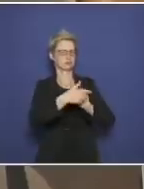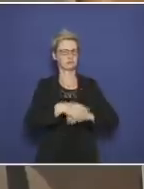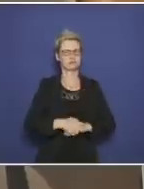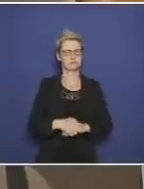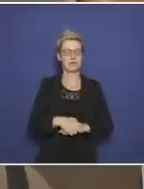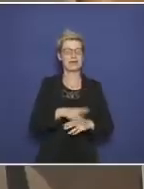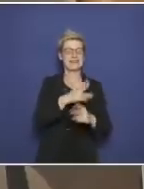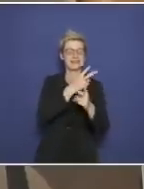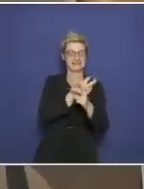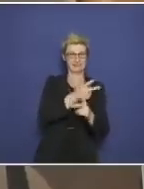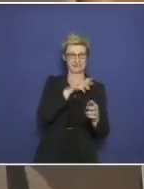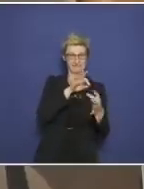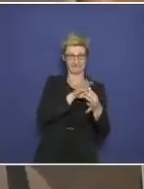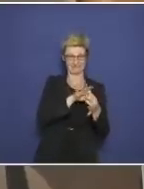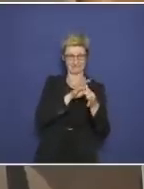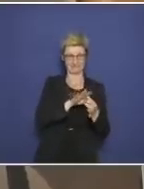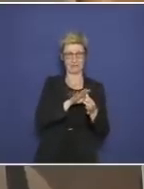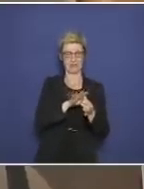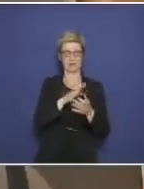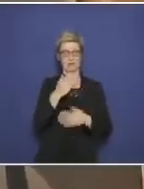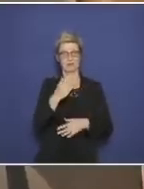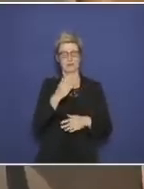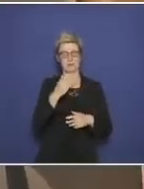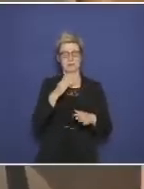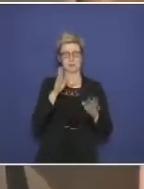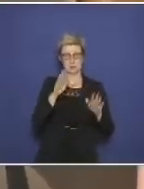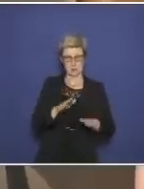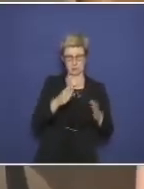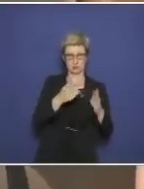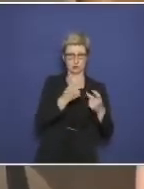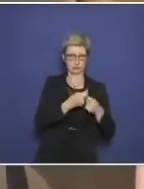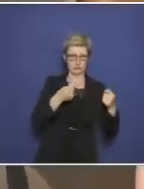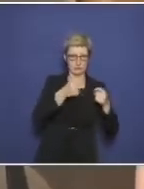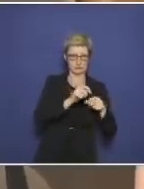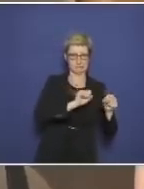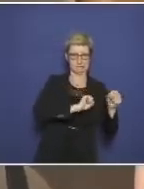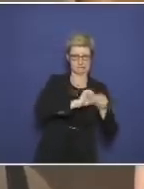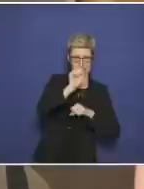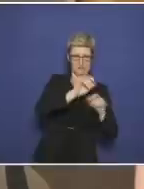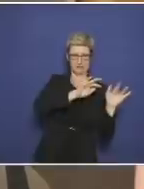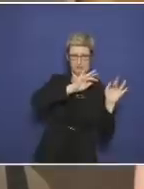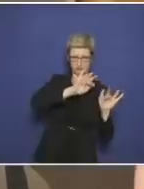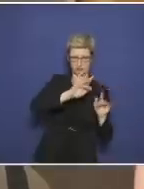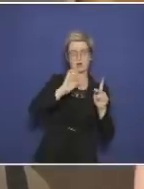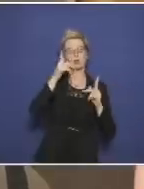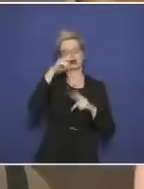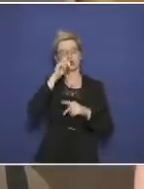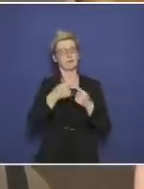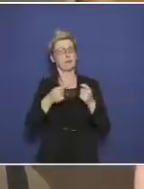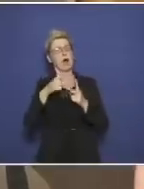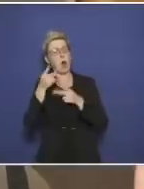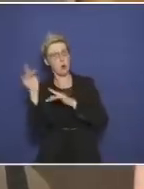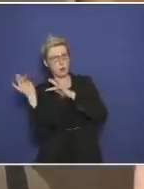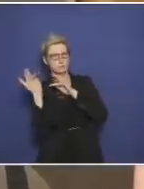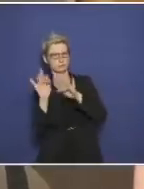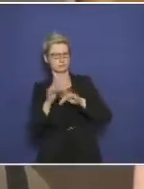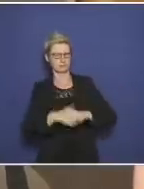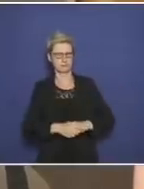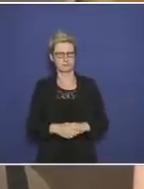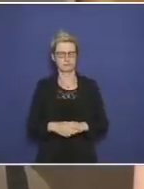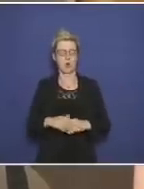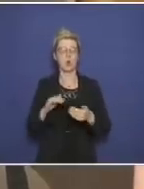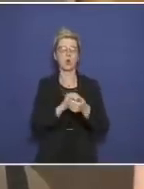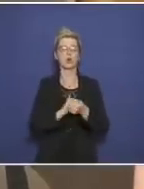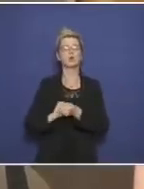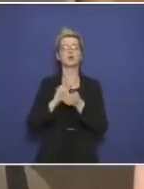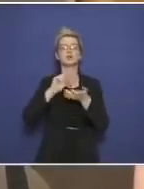von österreichischen muslimischen Verbänden kritisiert, sondern auch von deutschen Verbänden. Nun gibt es mehrere Unionspolitiker, die eine